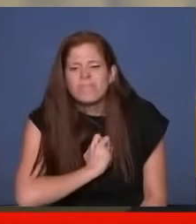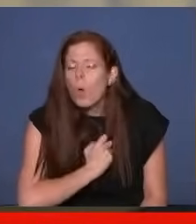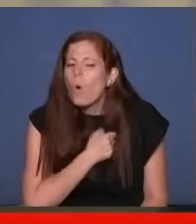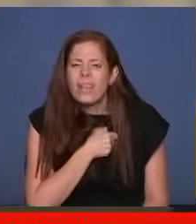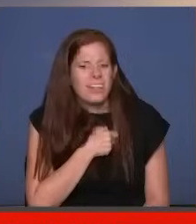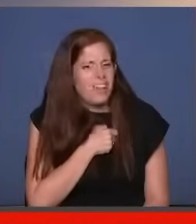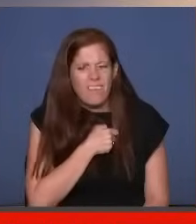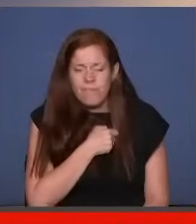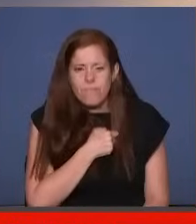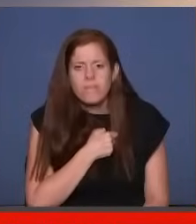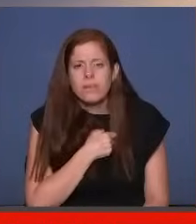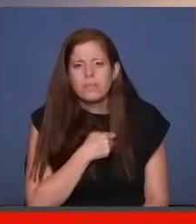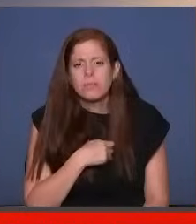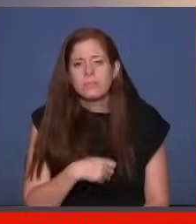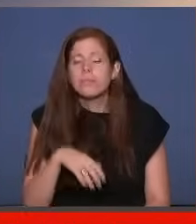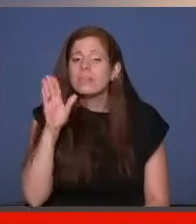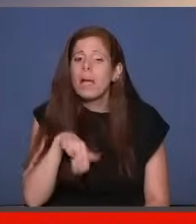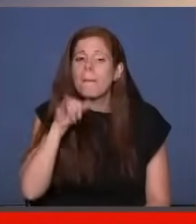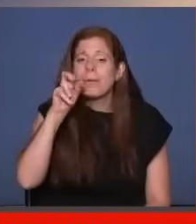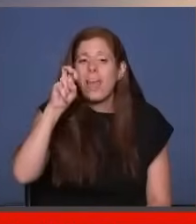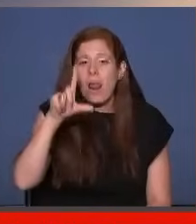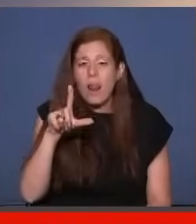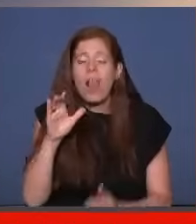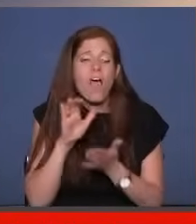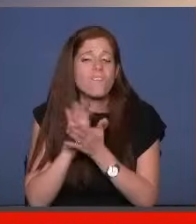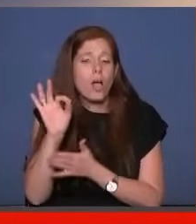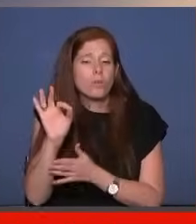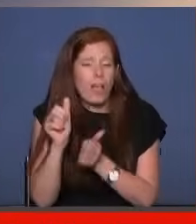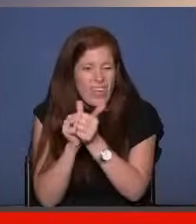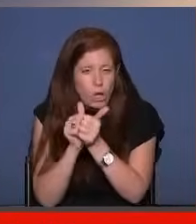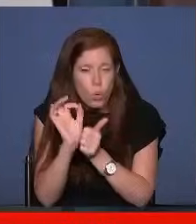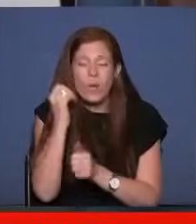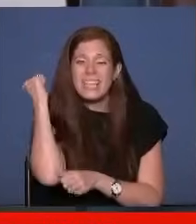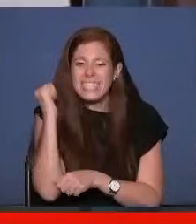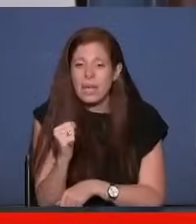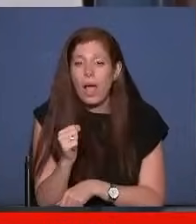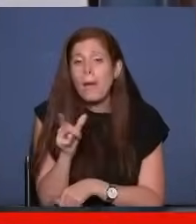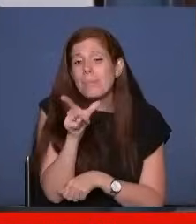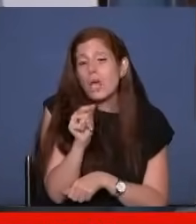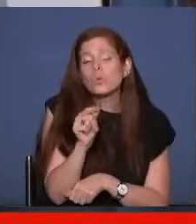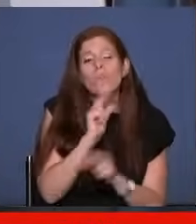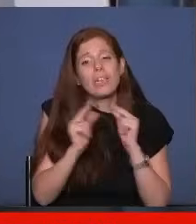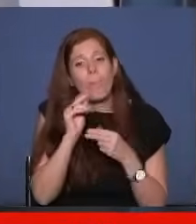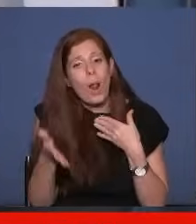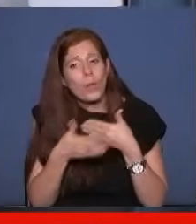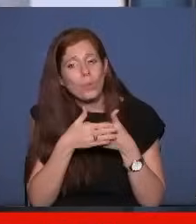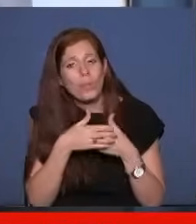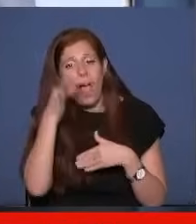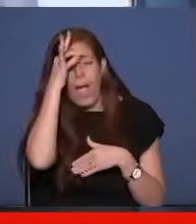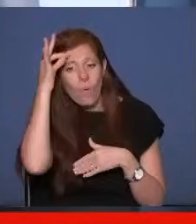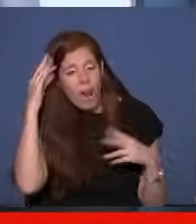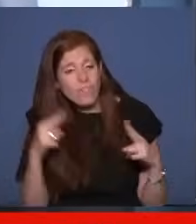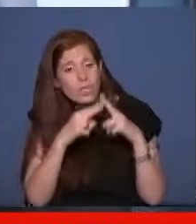שחורטת את הלב. גם יעל חברתו נרצחה, בני הזוג כבר דיברו על חתונה. הגורל הפגיש את ההורים של בני הזוג